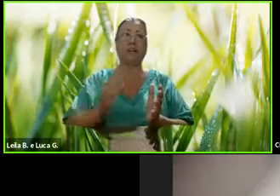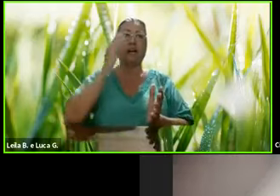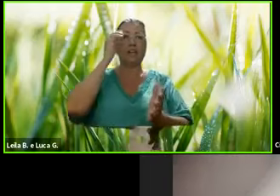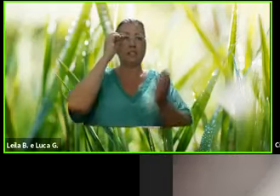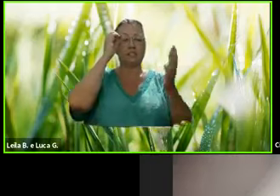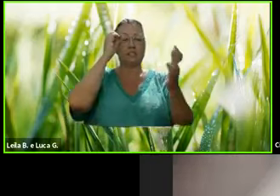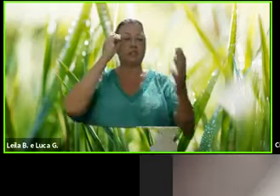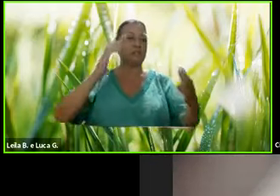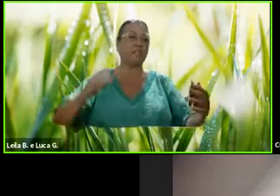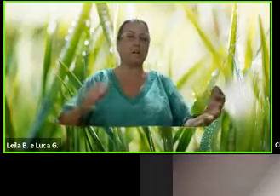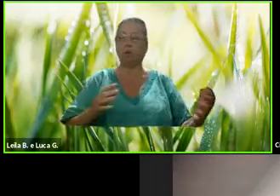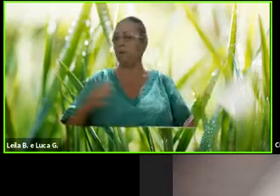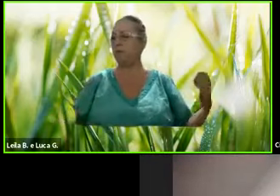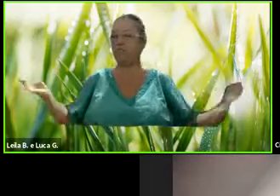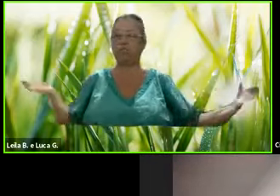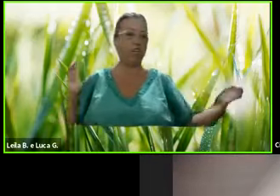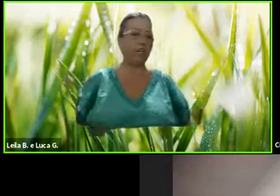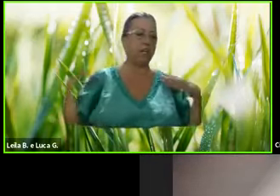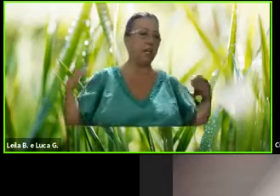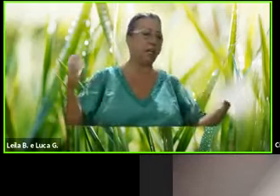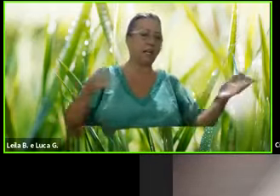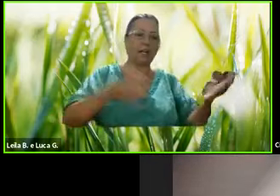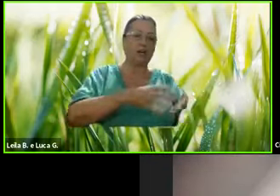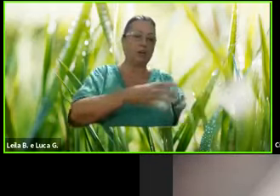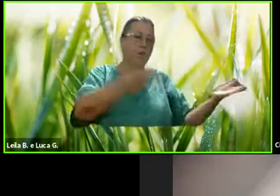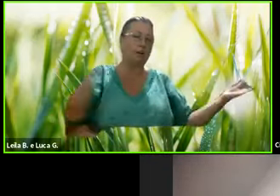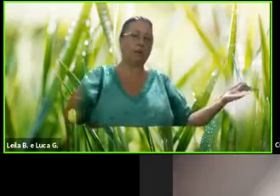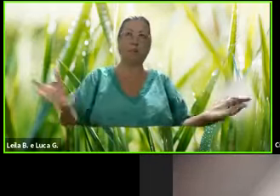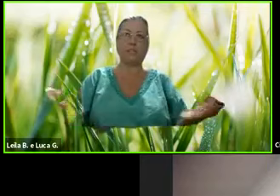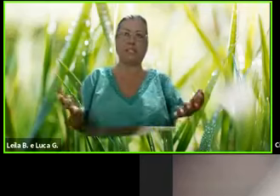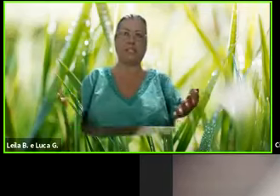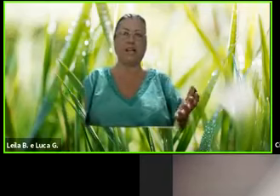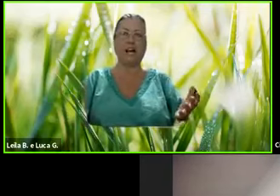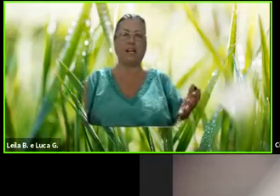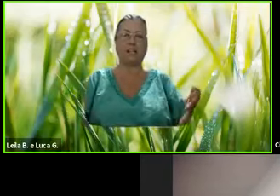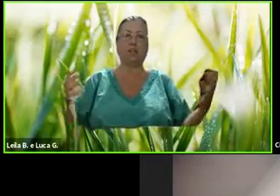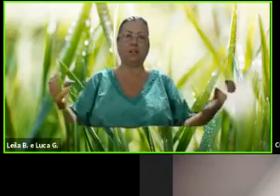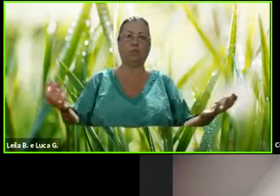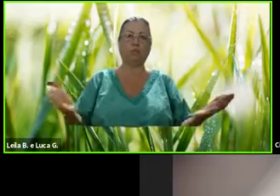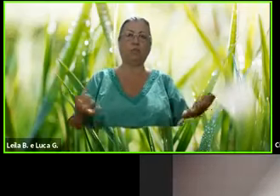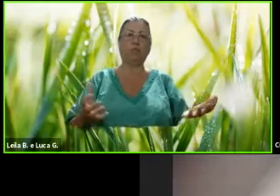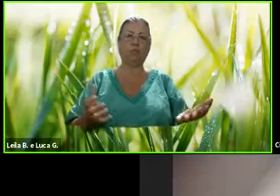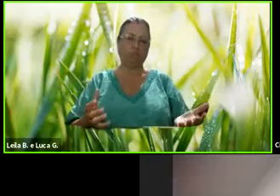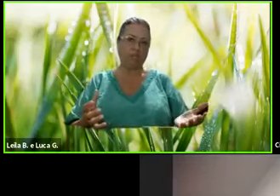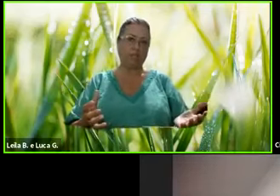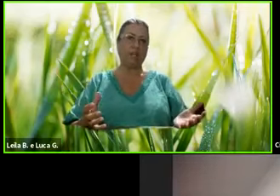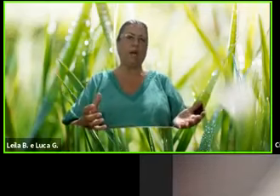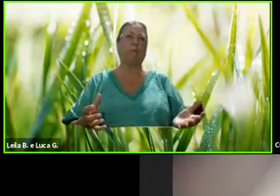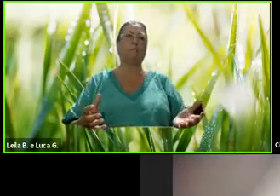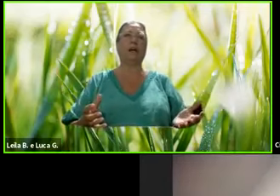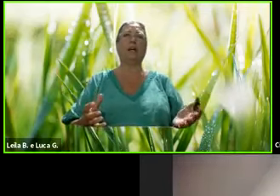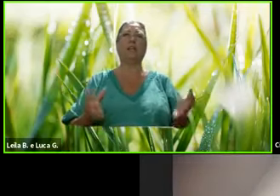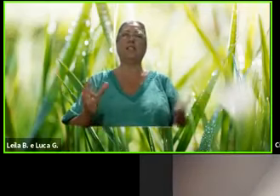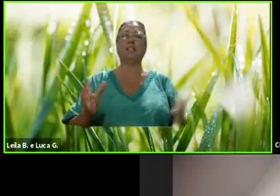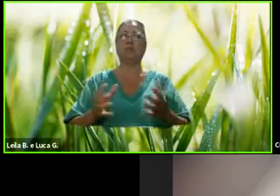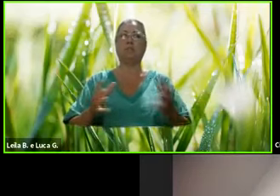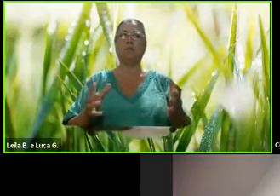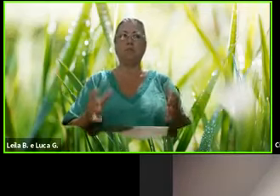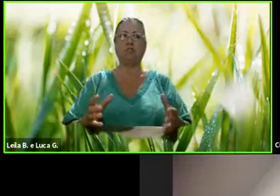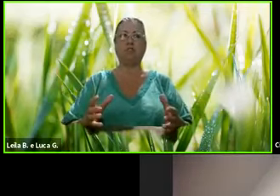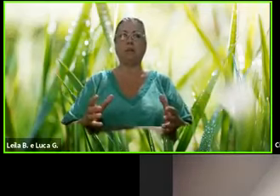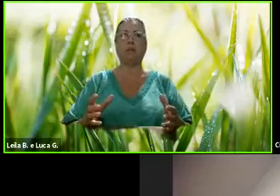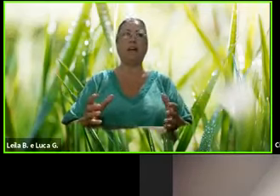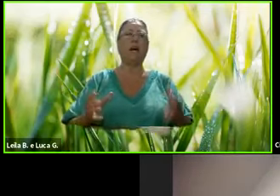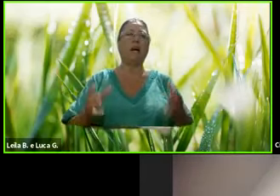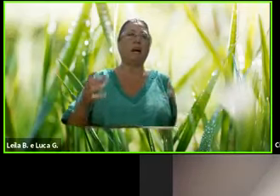qua, anche se non siamo vicini, che là loro erano presenziali, no? Erano tutti vicini, ma anche se non